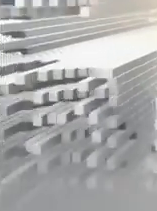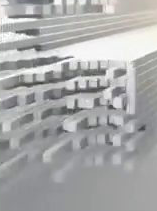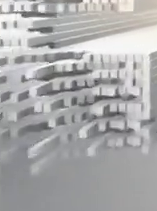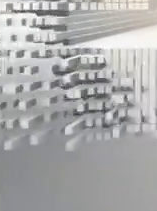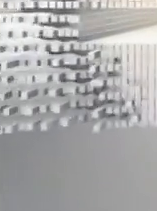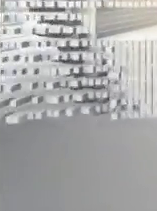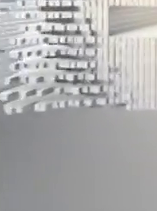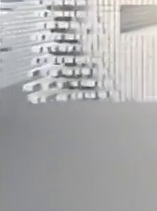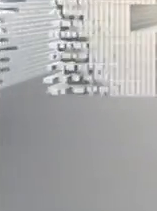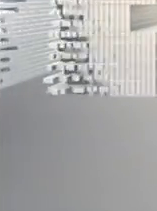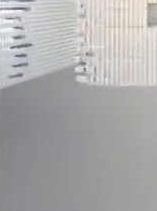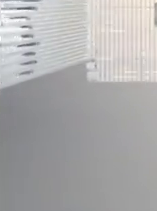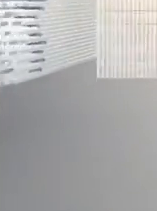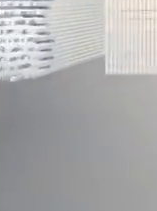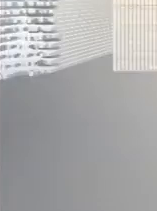Музика